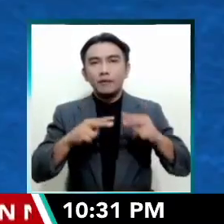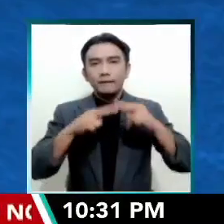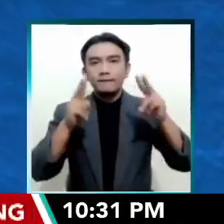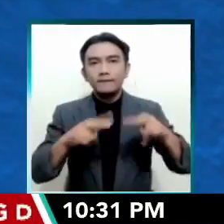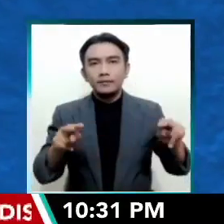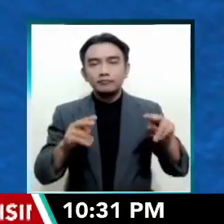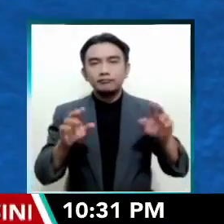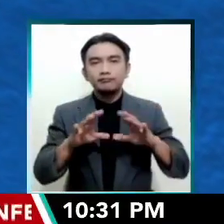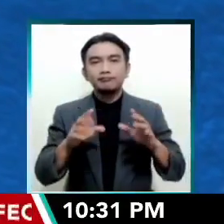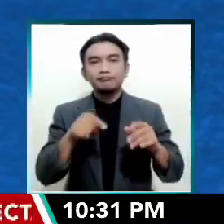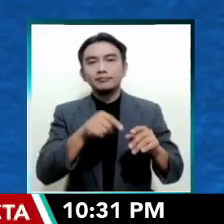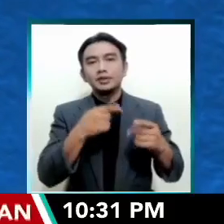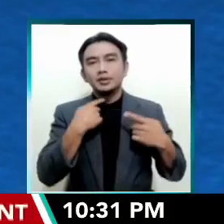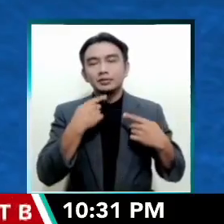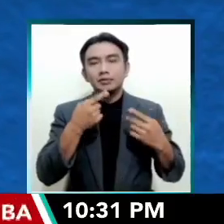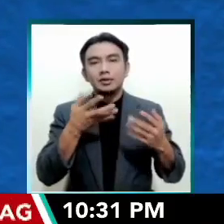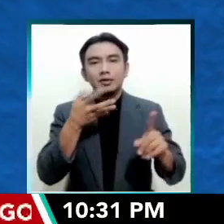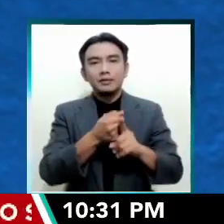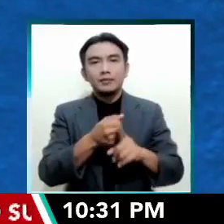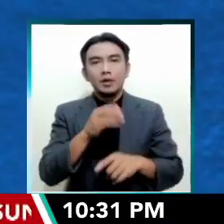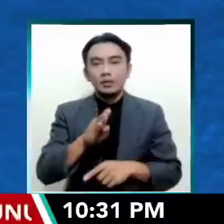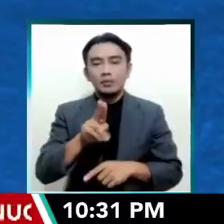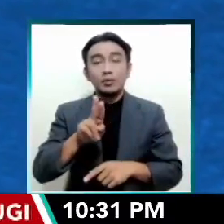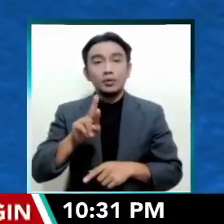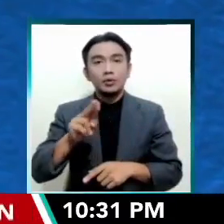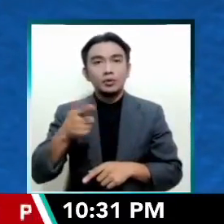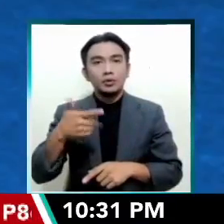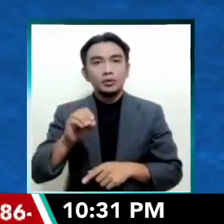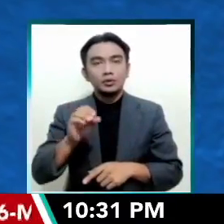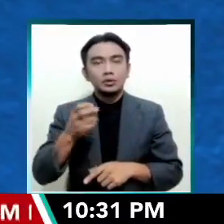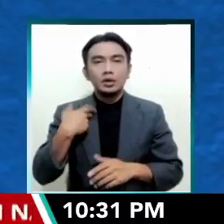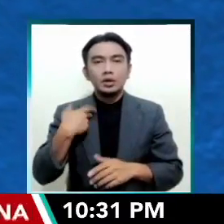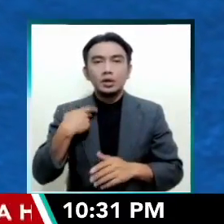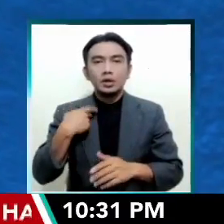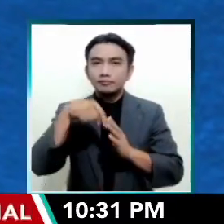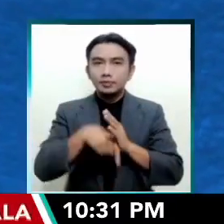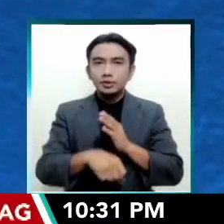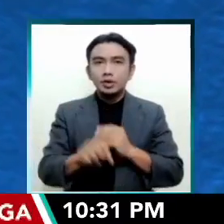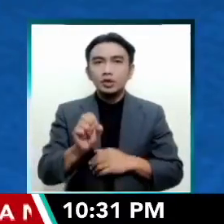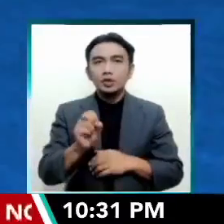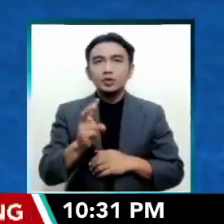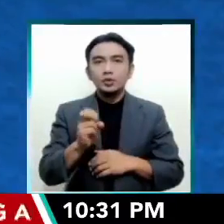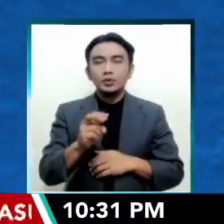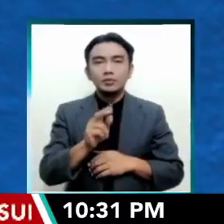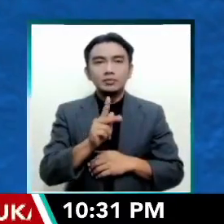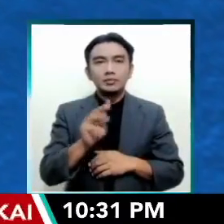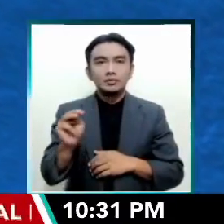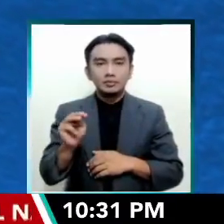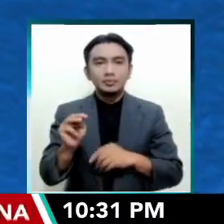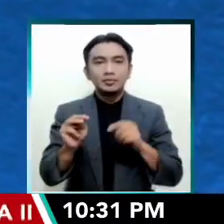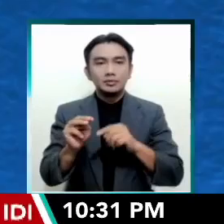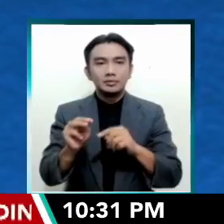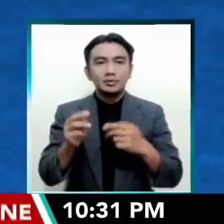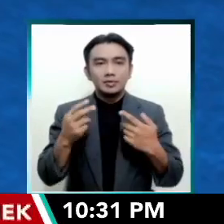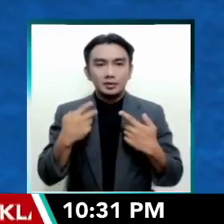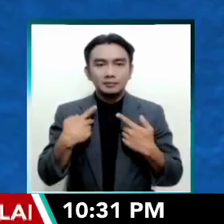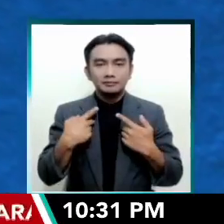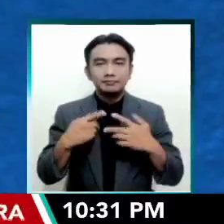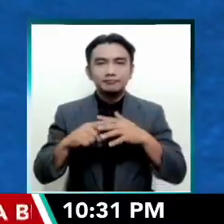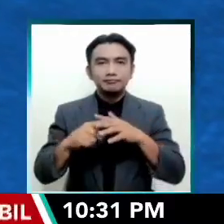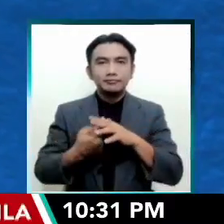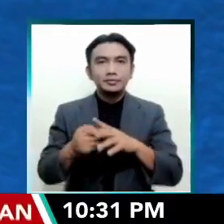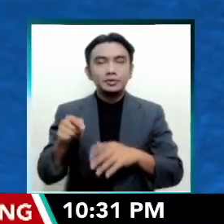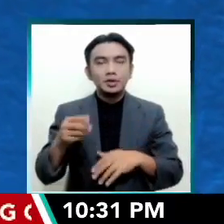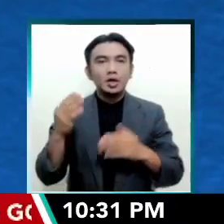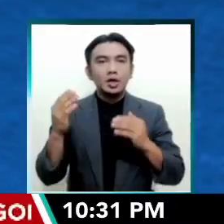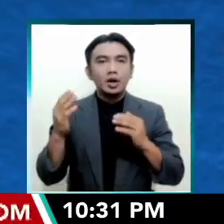ng bayan ng Burgos. May lalim na 12 kilometers ang lindol na tectonic ang origin. Inaasahan ang